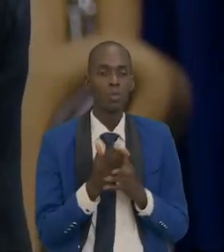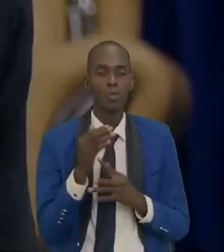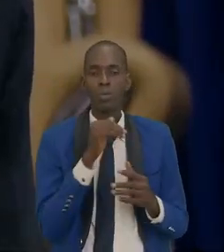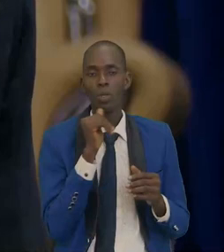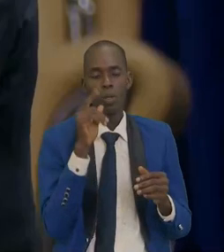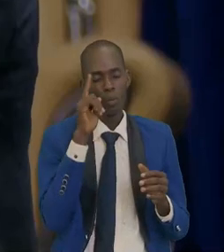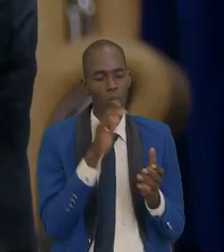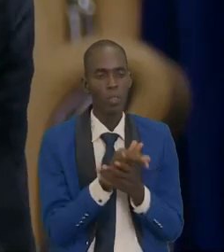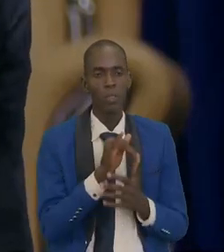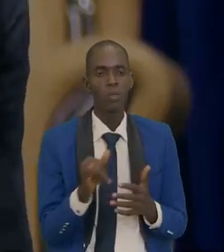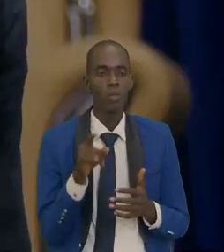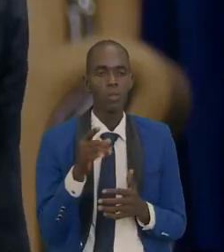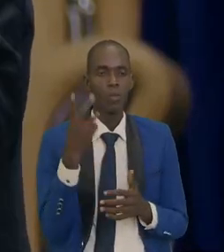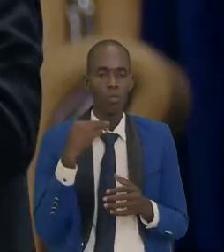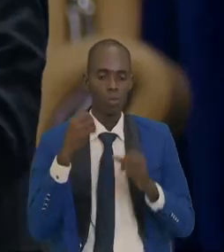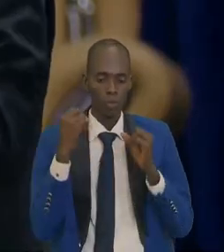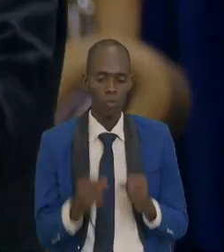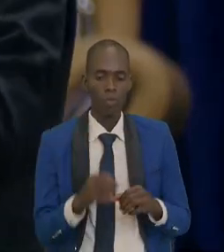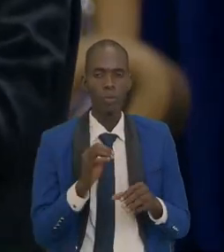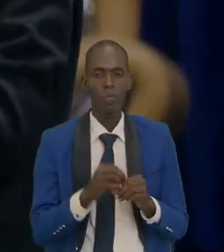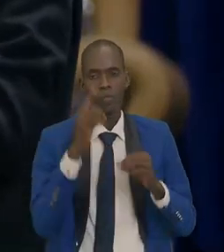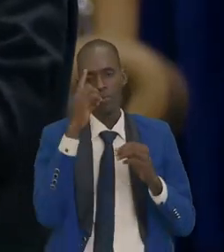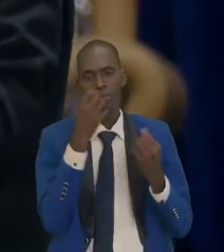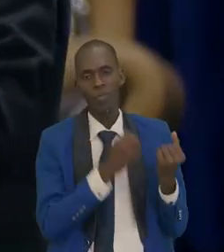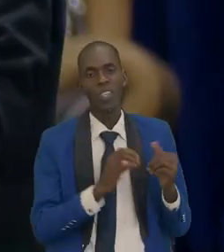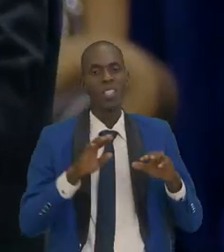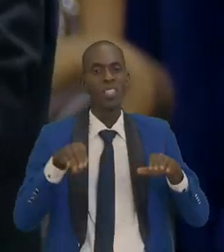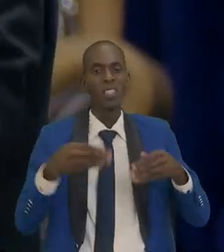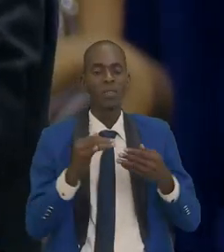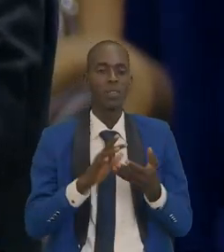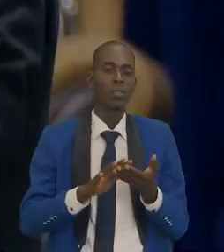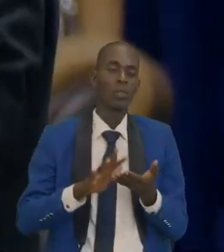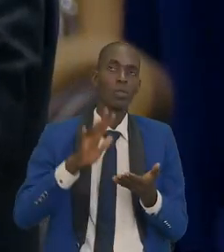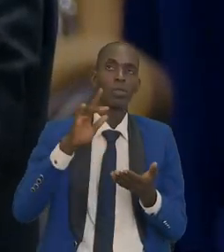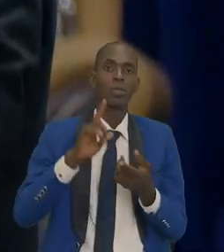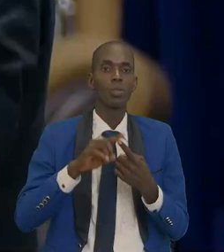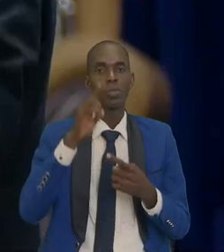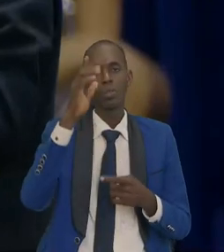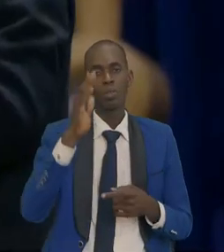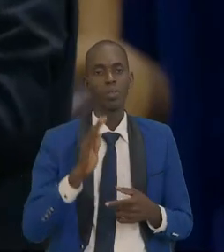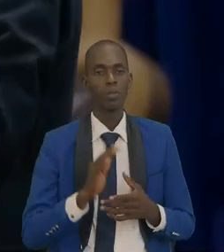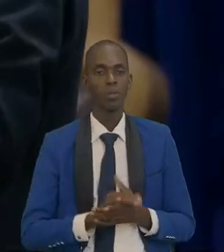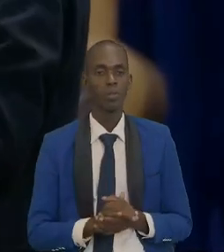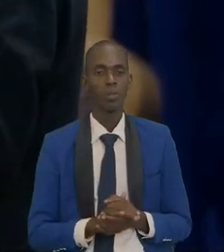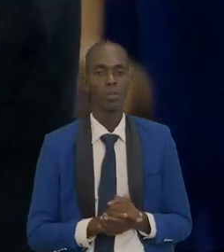Mais il fut fortifié par la foi, donnant gloire à Dieu.